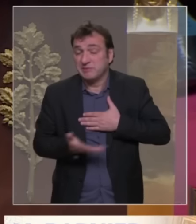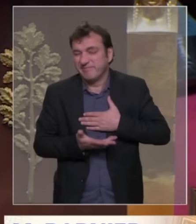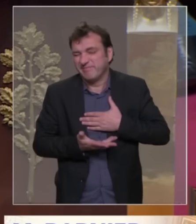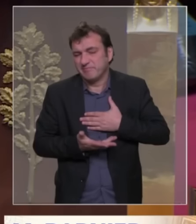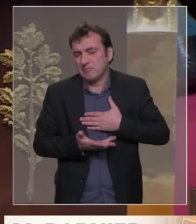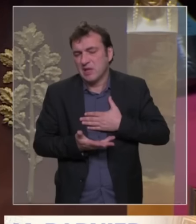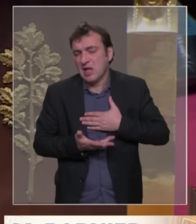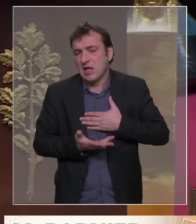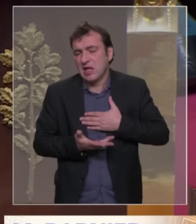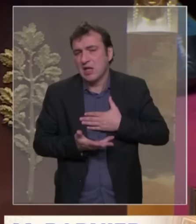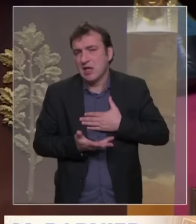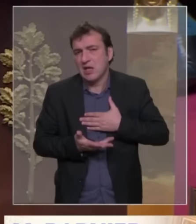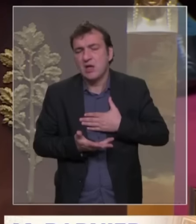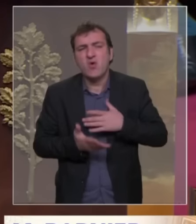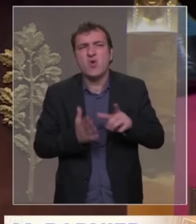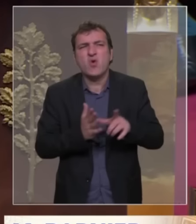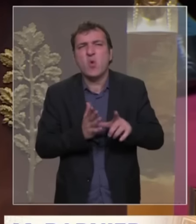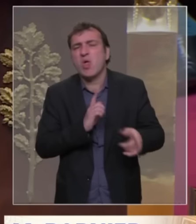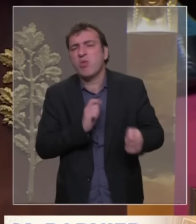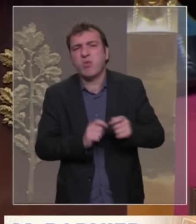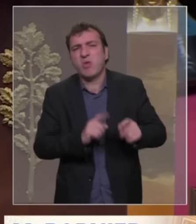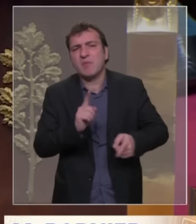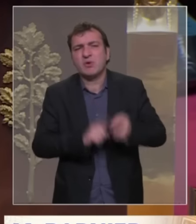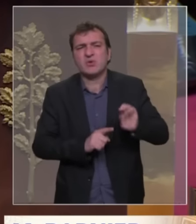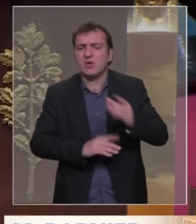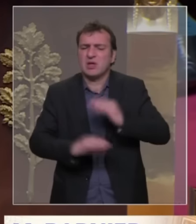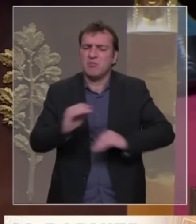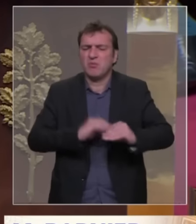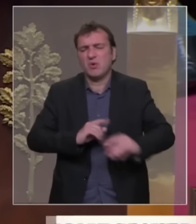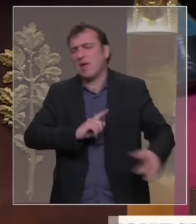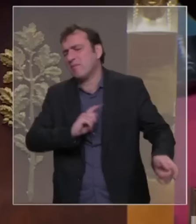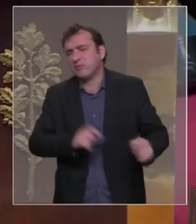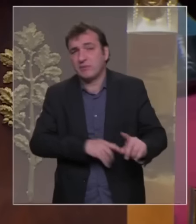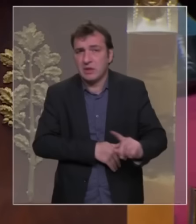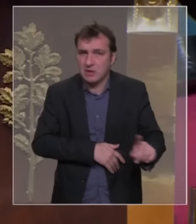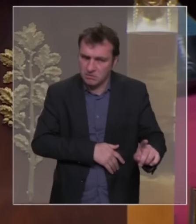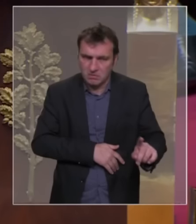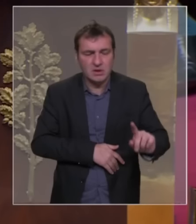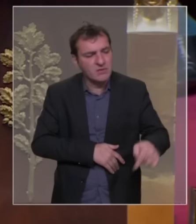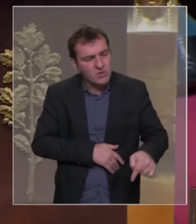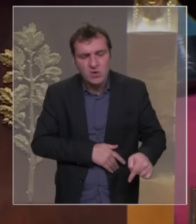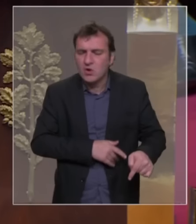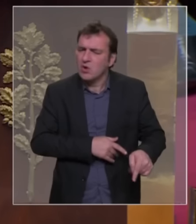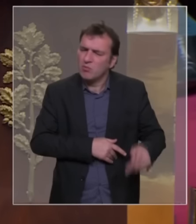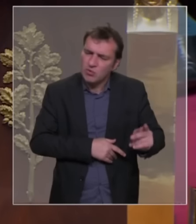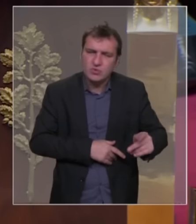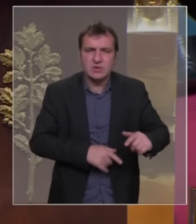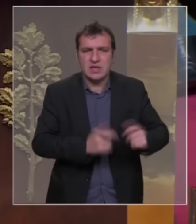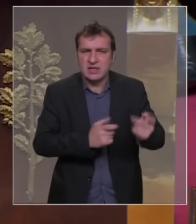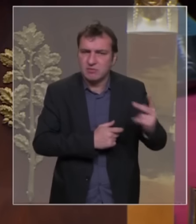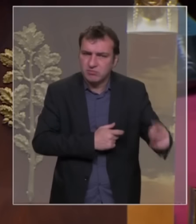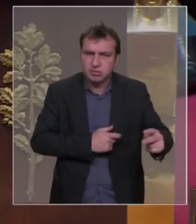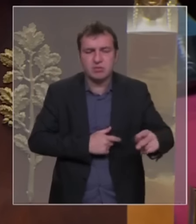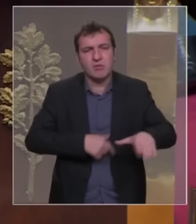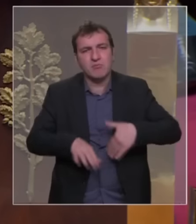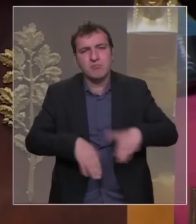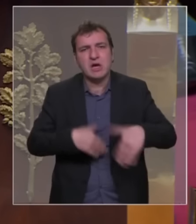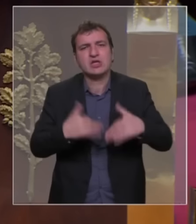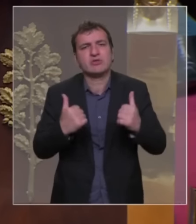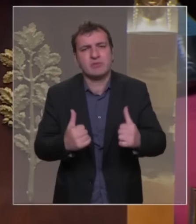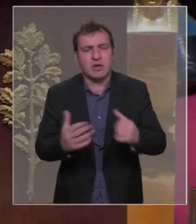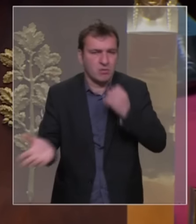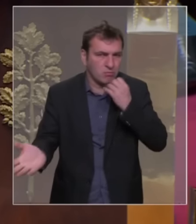grandes réformes et d'une énième refonte des programmes que du bon fonctionnement de leurs établissements. Ensemble, nous voulons